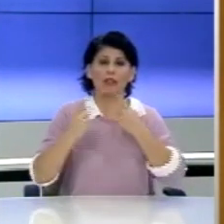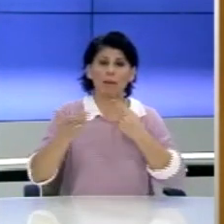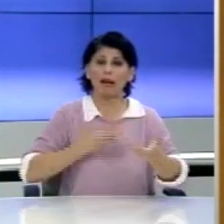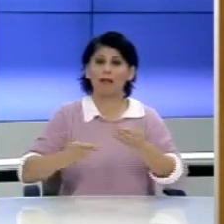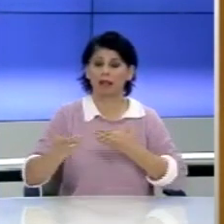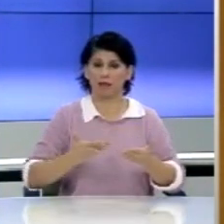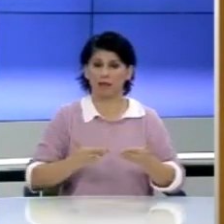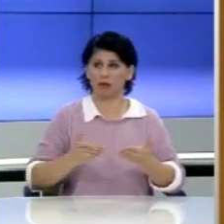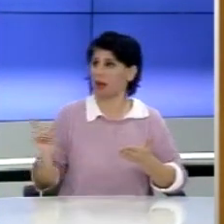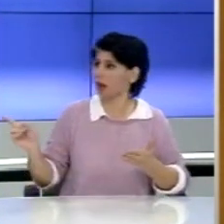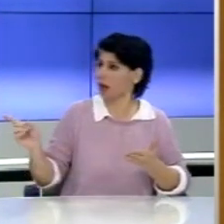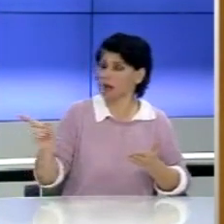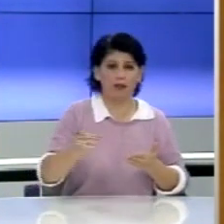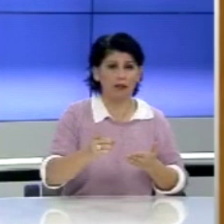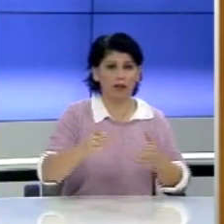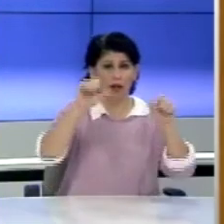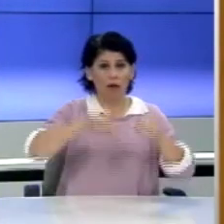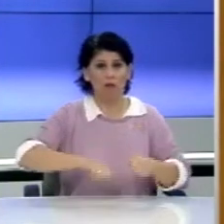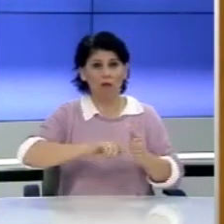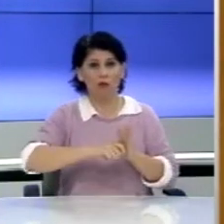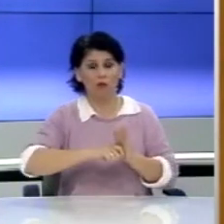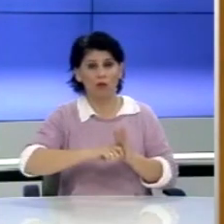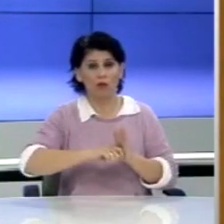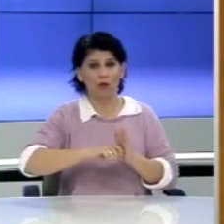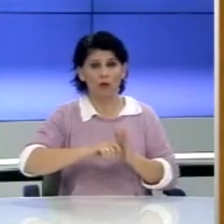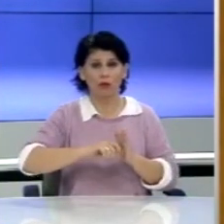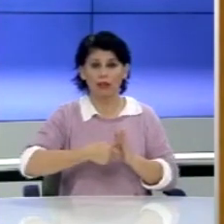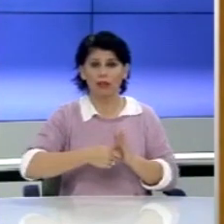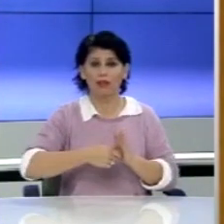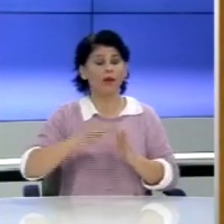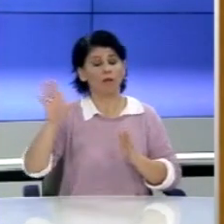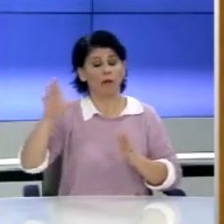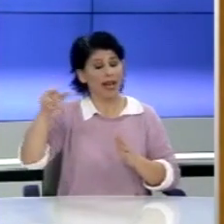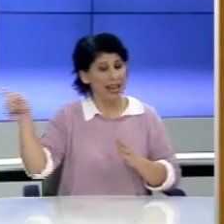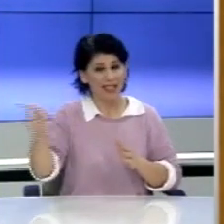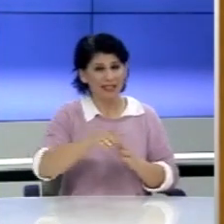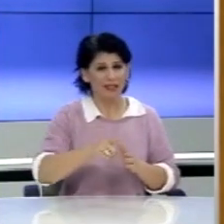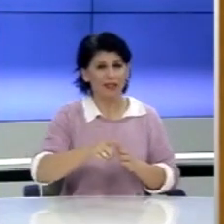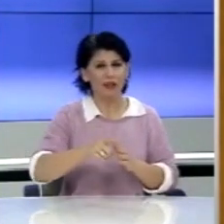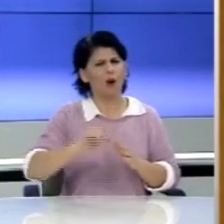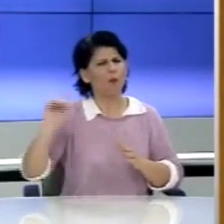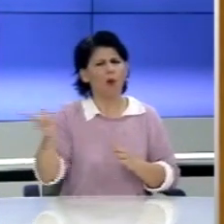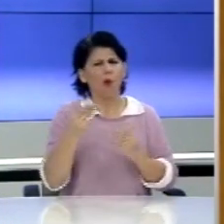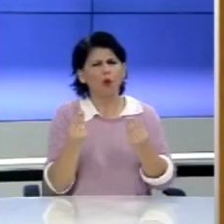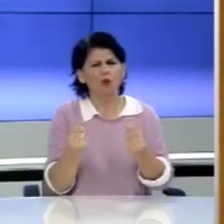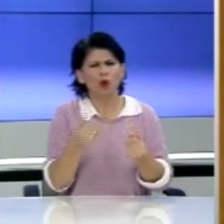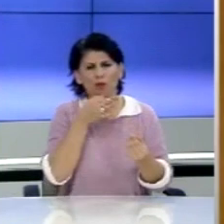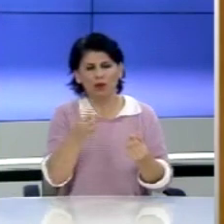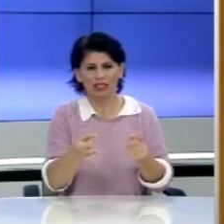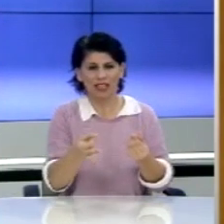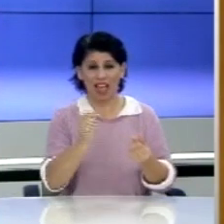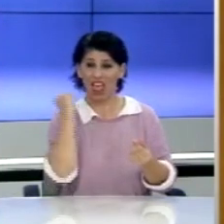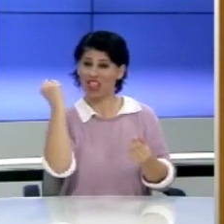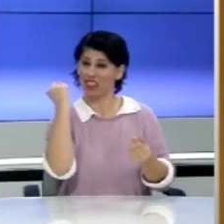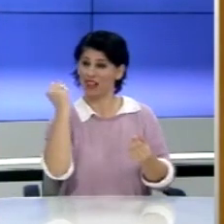διαπραγματεύσεις. Εσείς που κλείνετε σε όλες τις πτώσεις τη δύναμη και την ελευθερία της αγοράς,